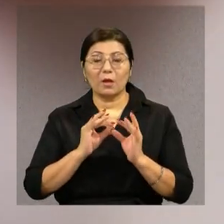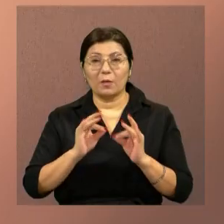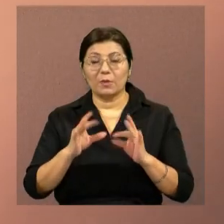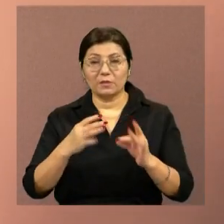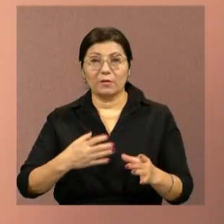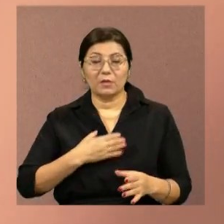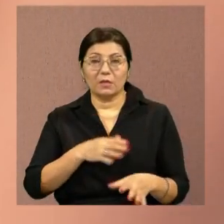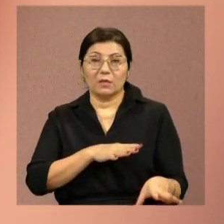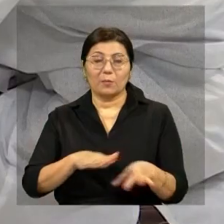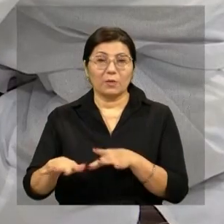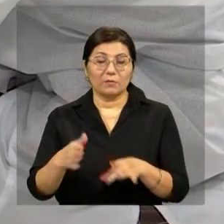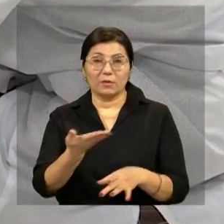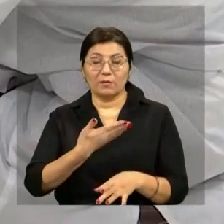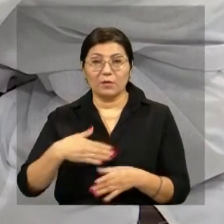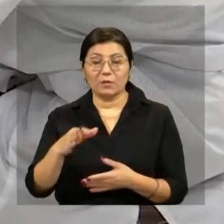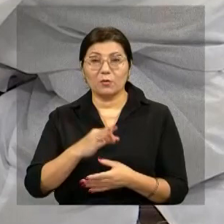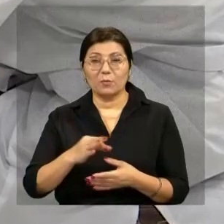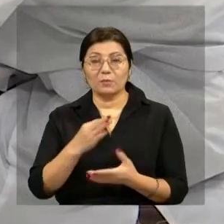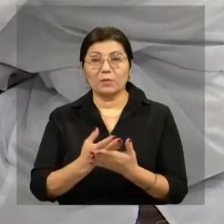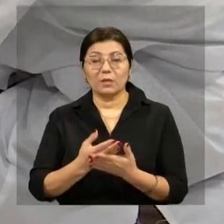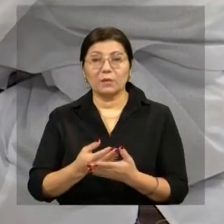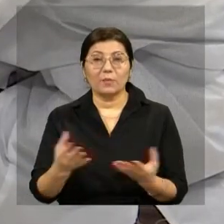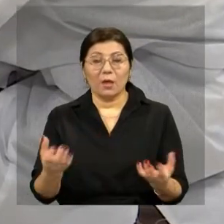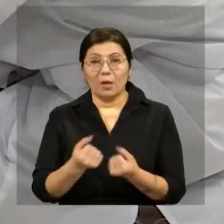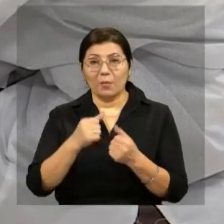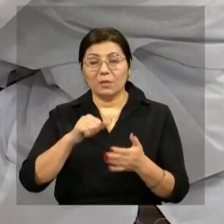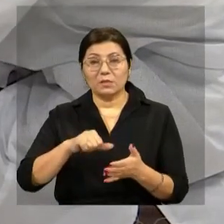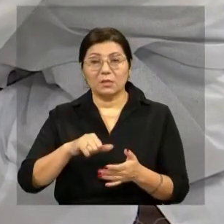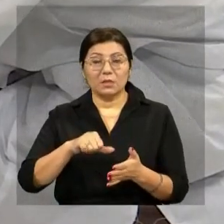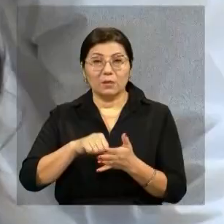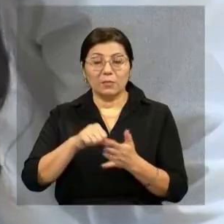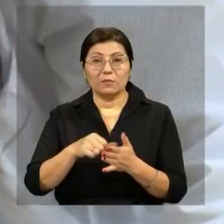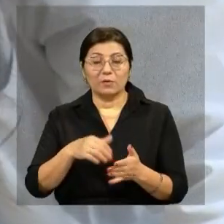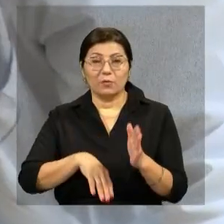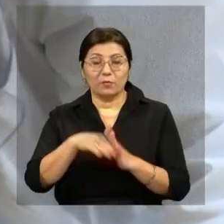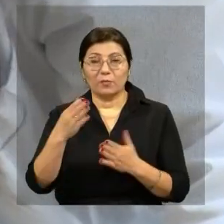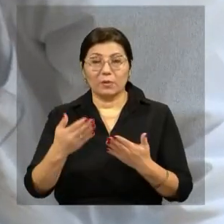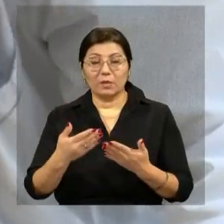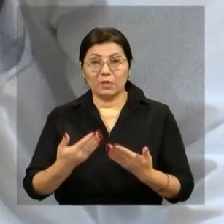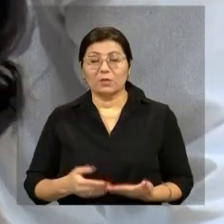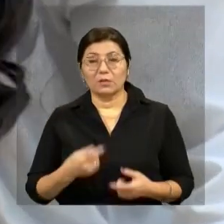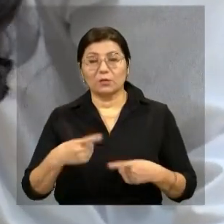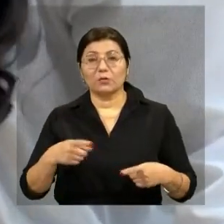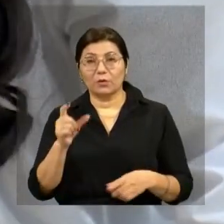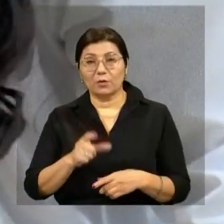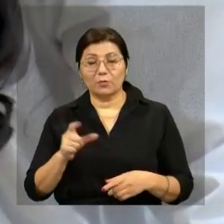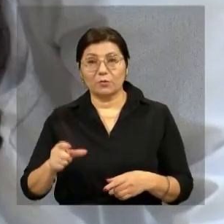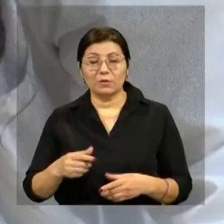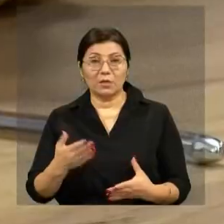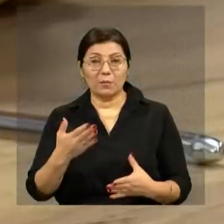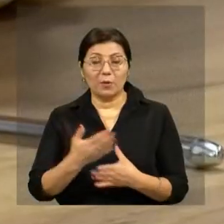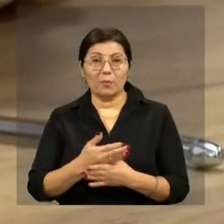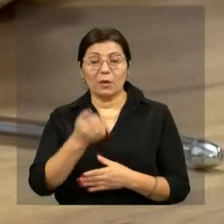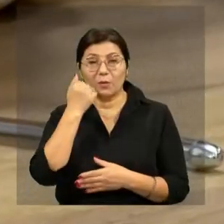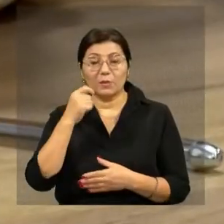роль деятельности в нашем обществе. Волонтеры вносят посильный вклад в улучшение жизни других людей, помогают пожилым, участвуют в общественной жизни